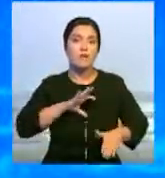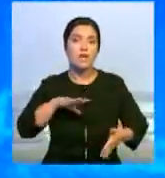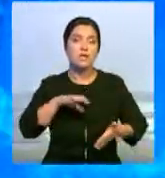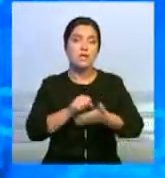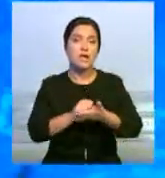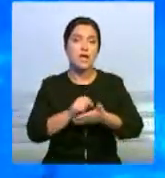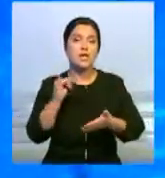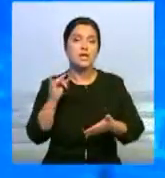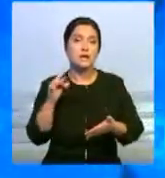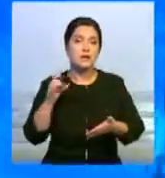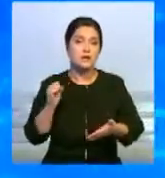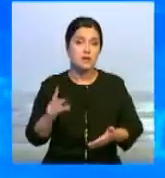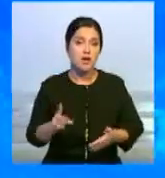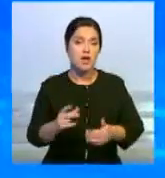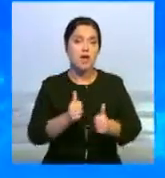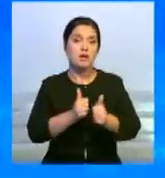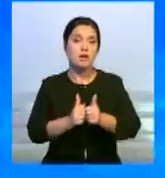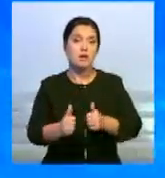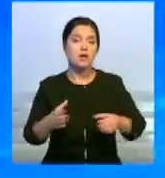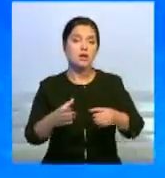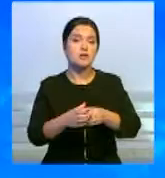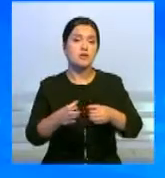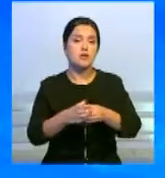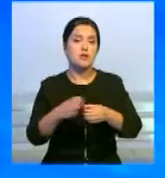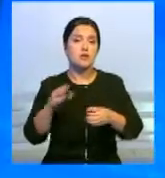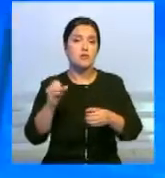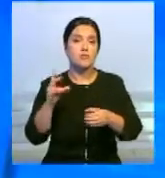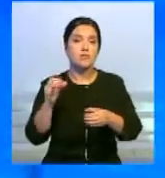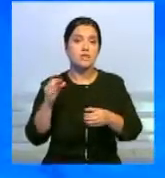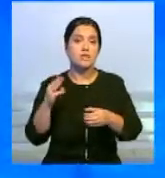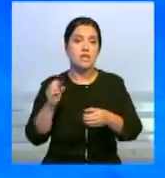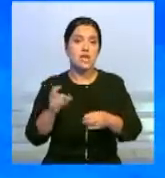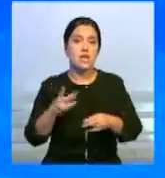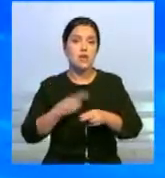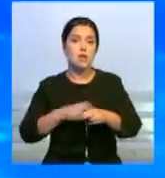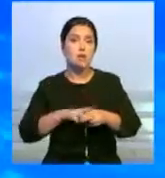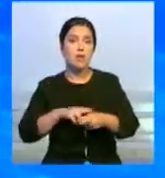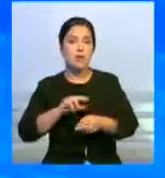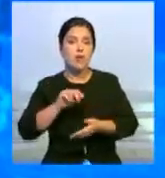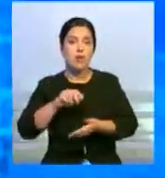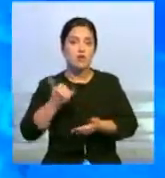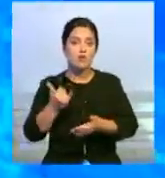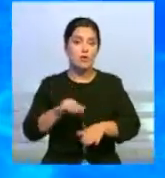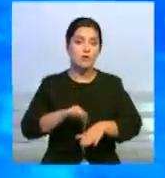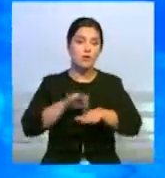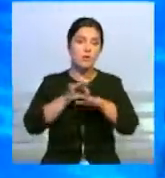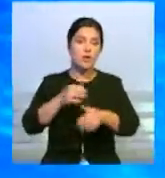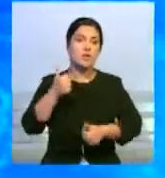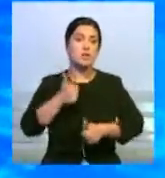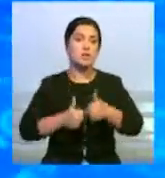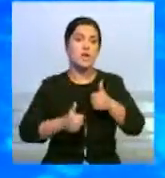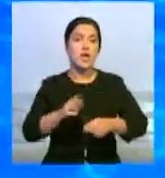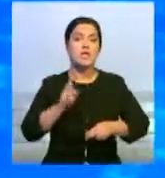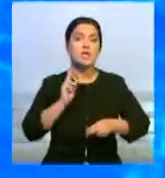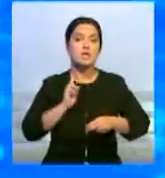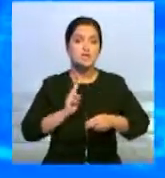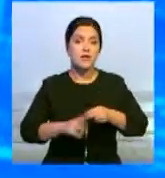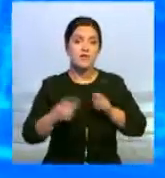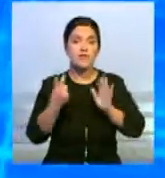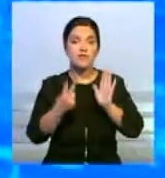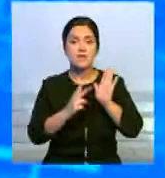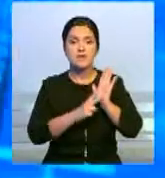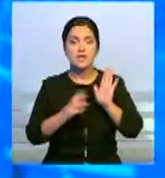место в медальном зачете занимает иран а лидирует сборная туркменистана в главном городе которого и проходит континентальные